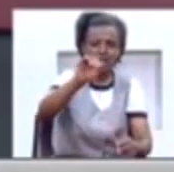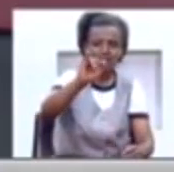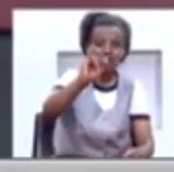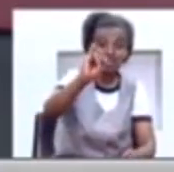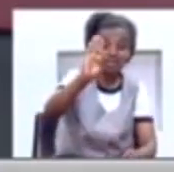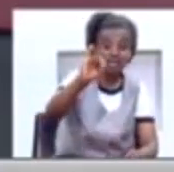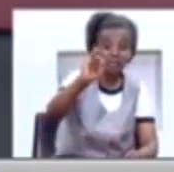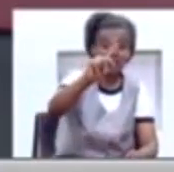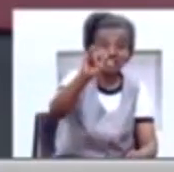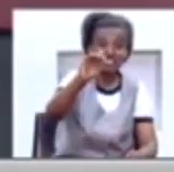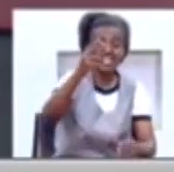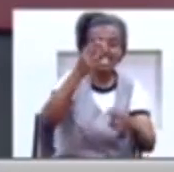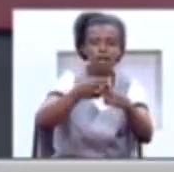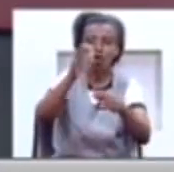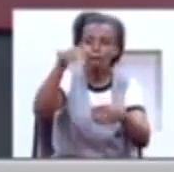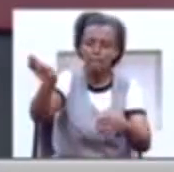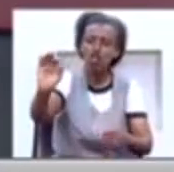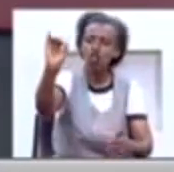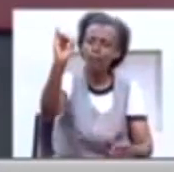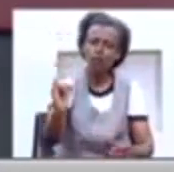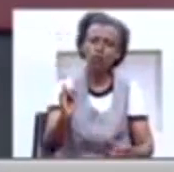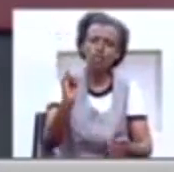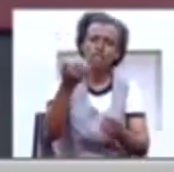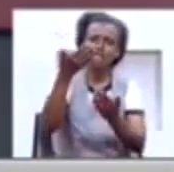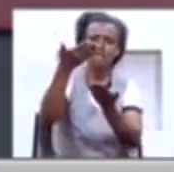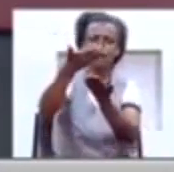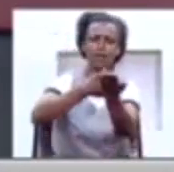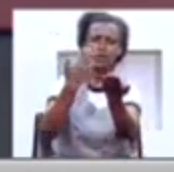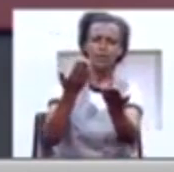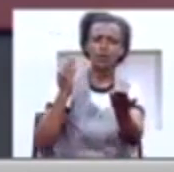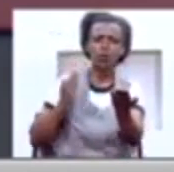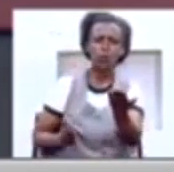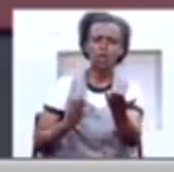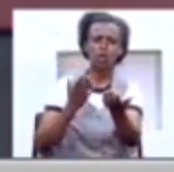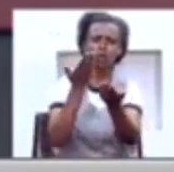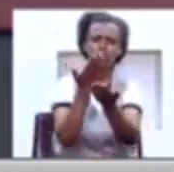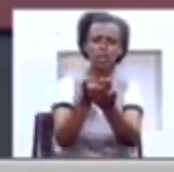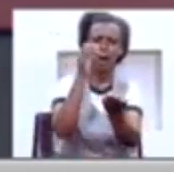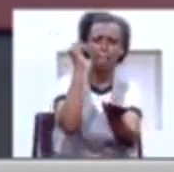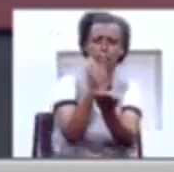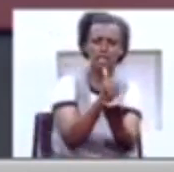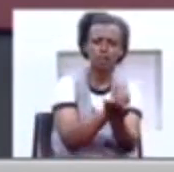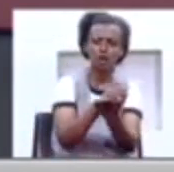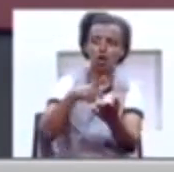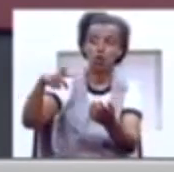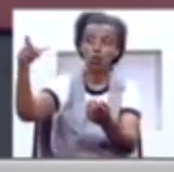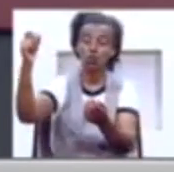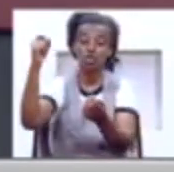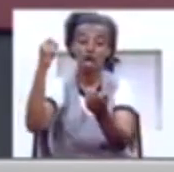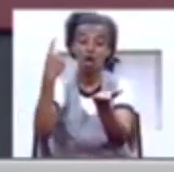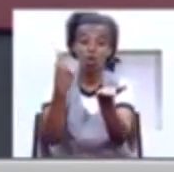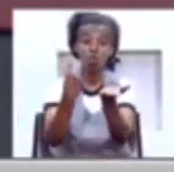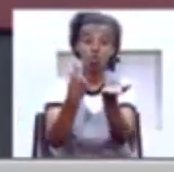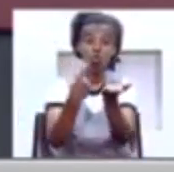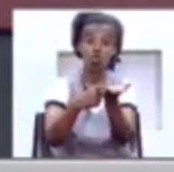umututsi akaba yifuza attestation y'ubwitonzi ngo abone passport yo kujya Bugande wumve ko cya cyemezo cyatumaga ubundi cyangwa